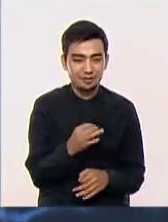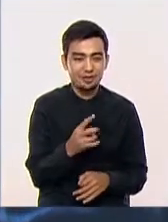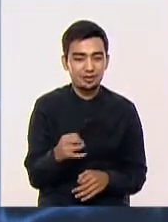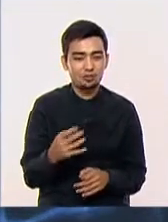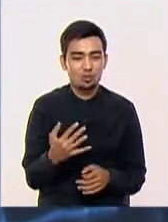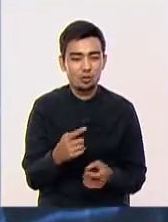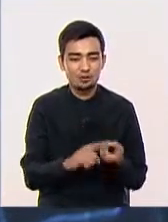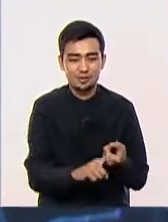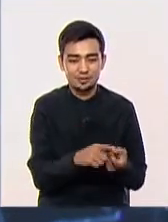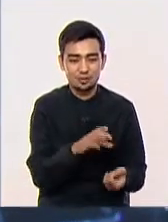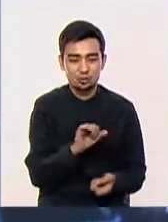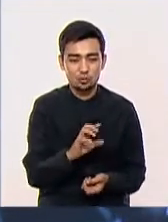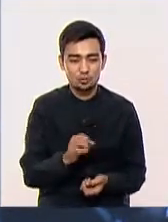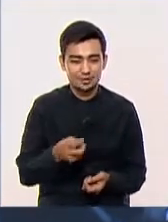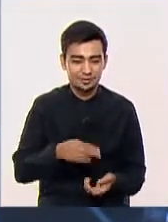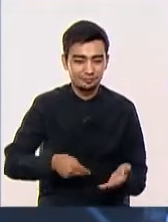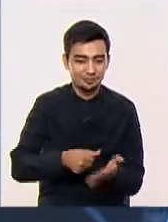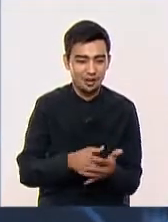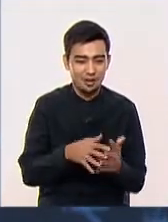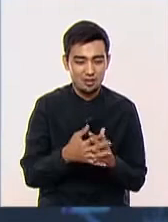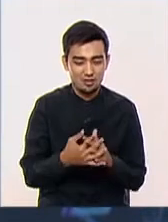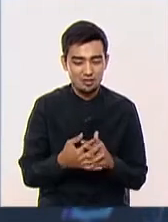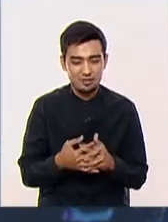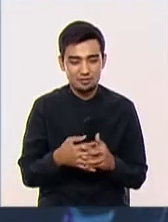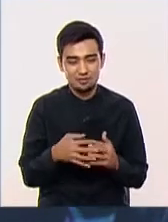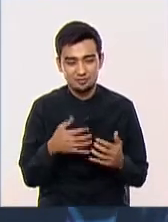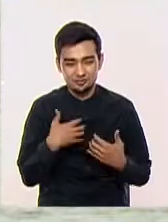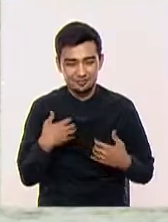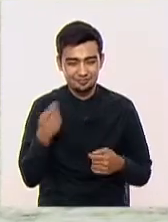связана с субсидированием сельхозсферы, расскажет Евгения Мягченко.